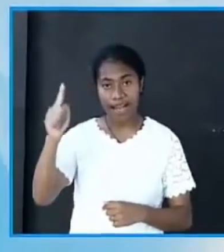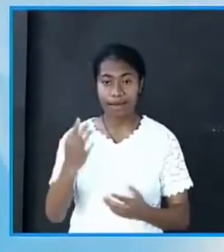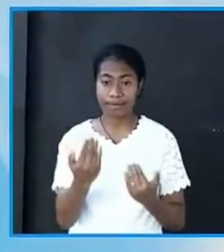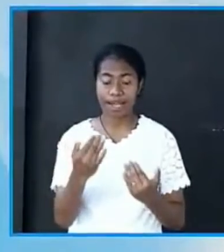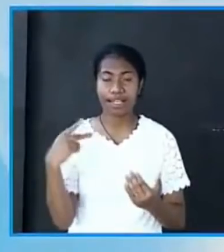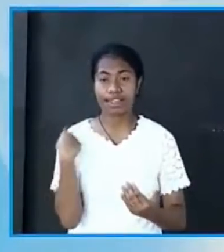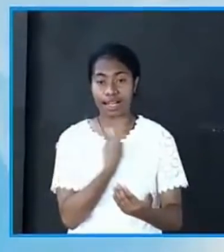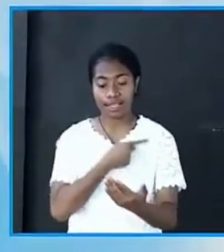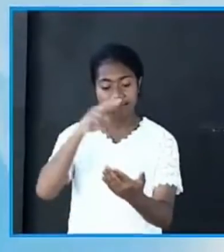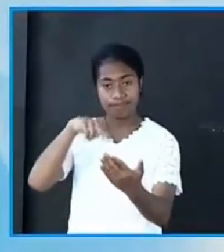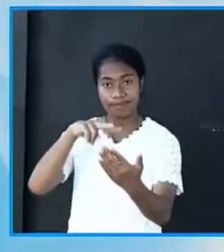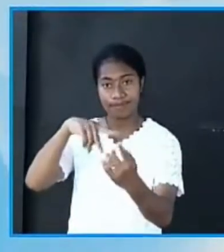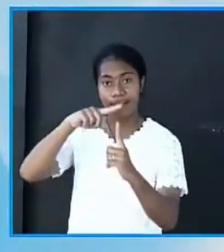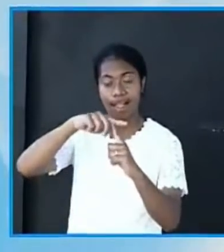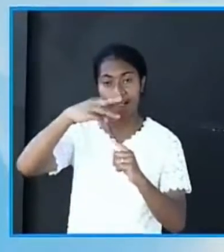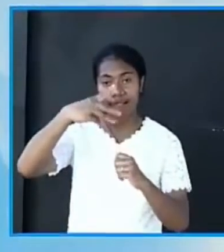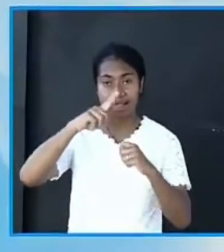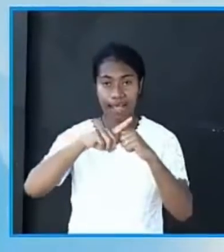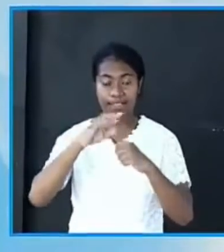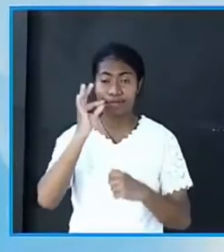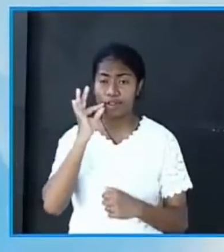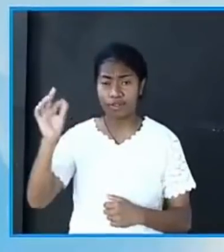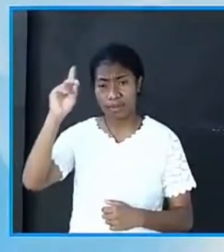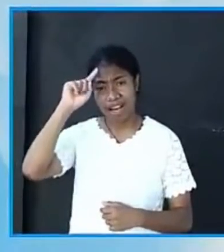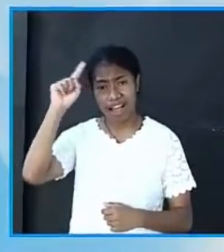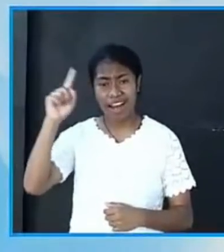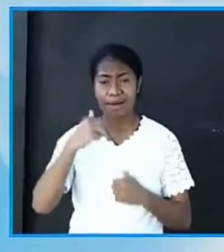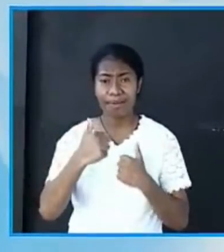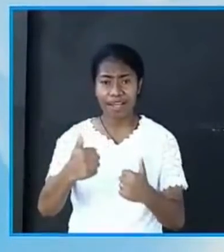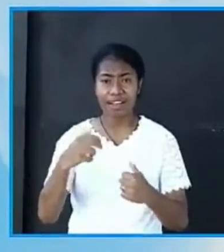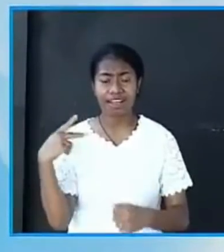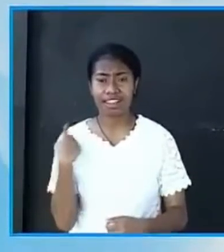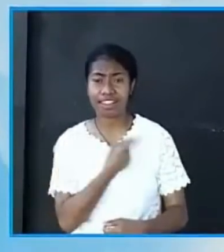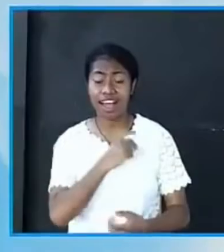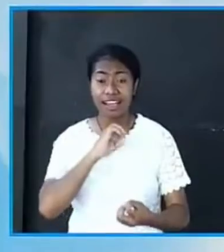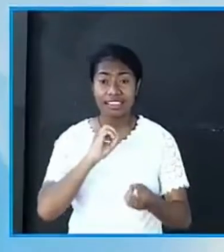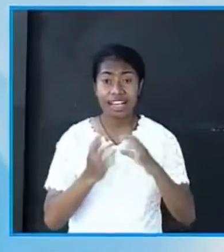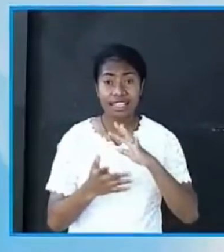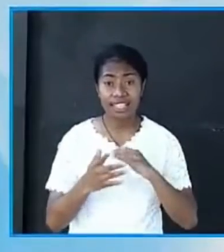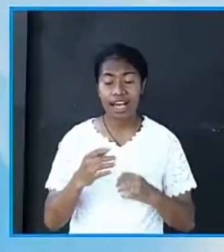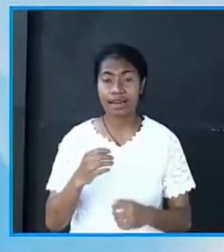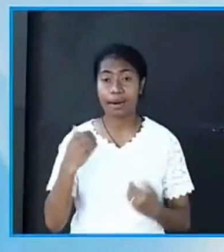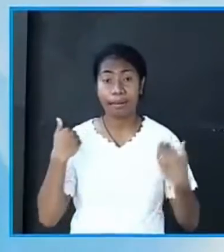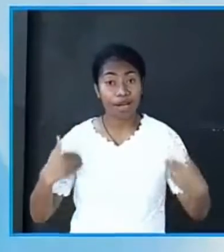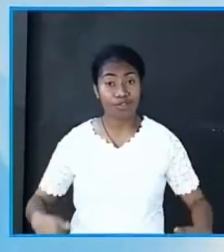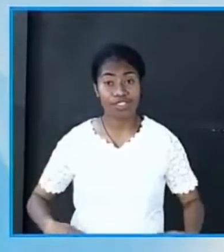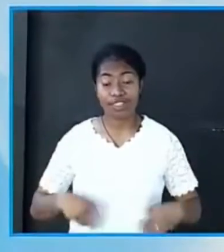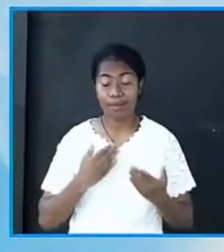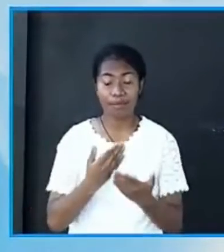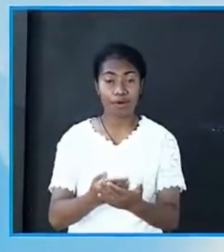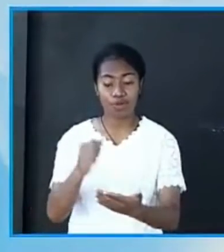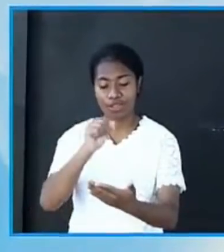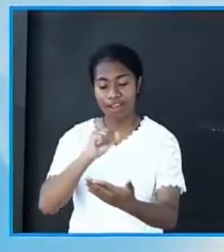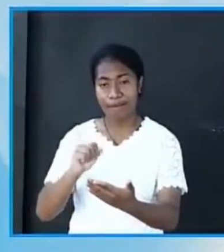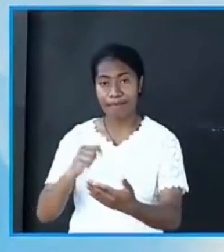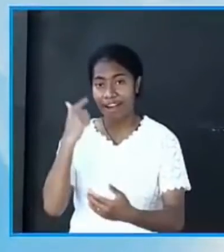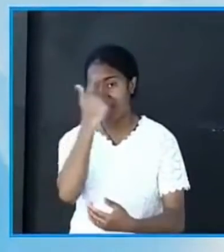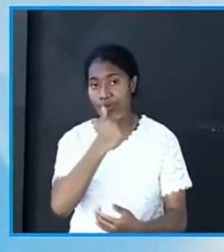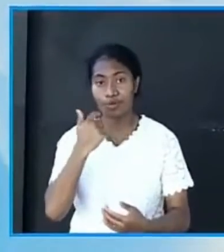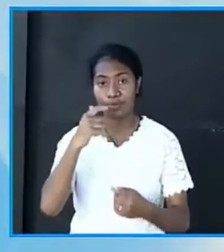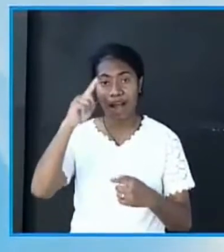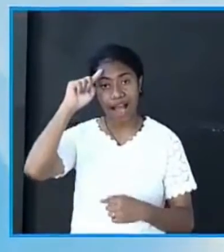berfirmanlah Allah Baiklah kita menjadikan manusia menurut gambar dan